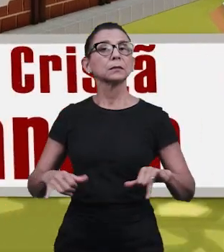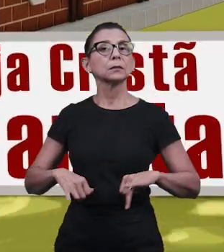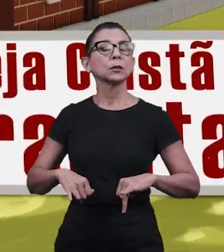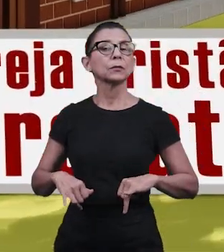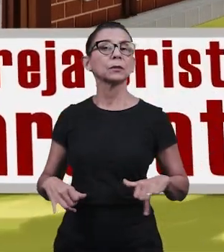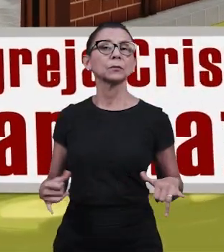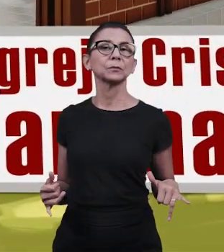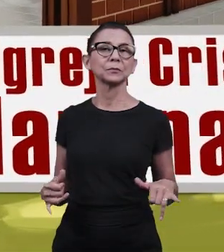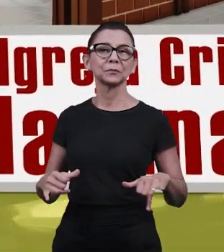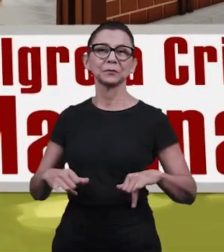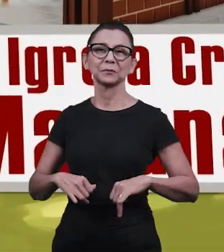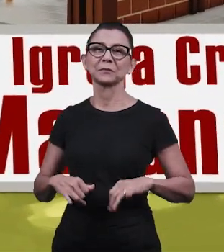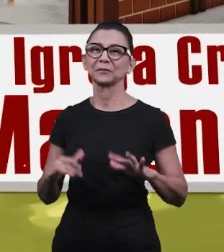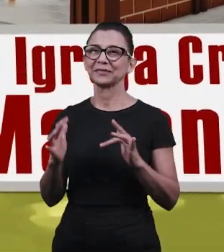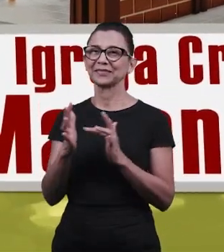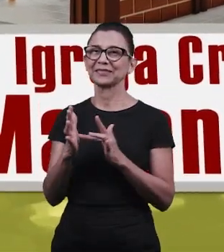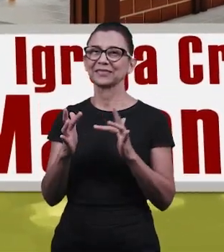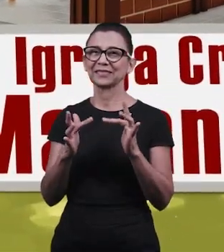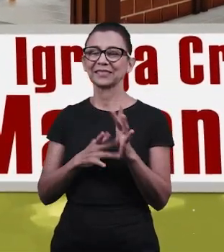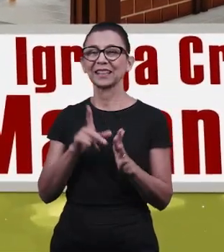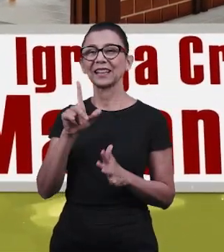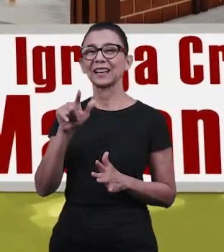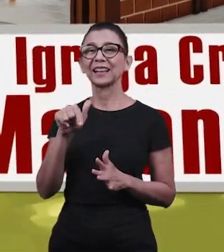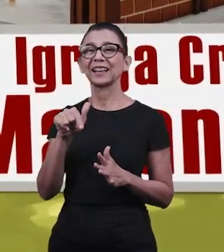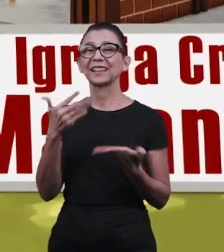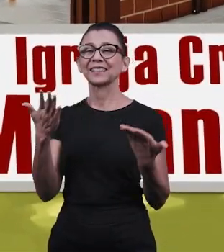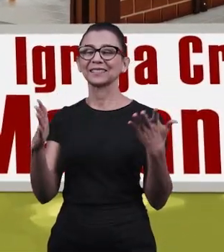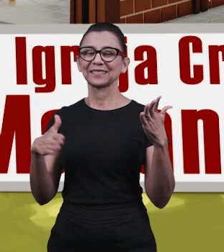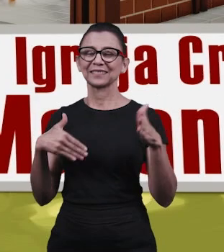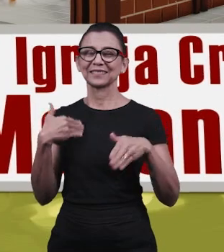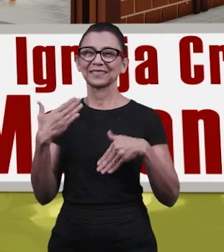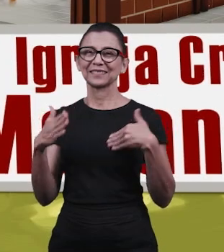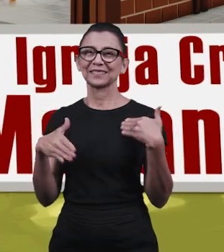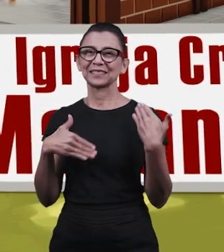Но Иисус есть радость, Он истинный мир.